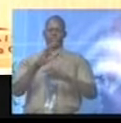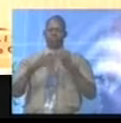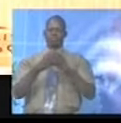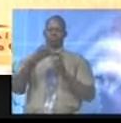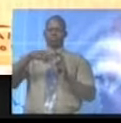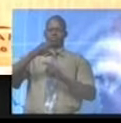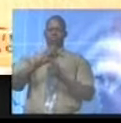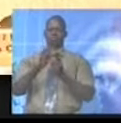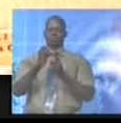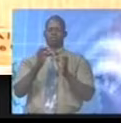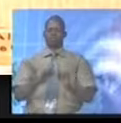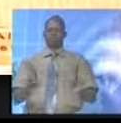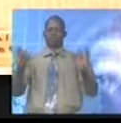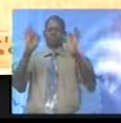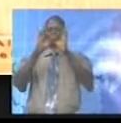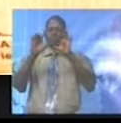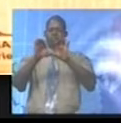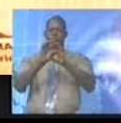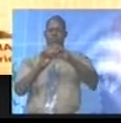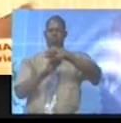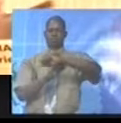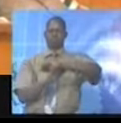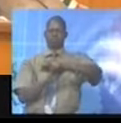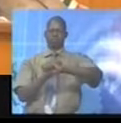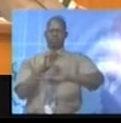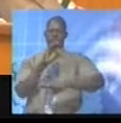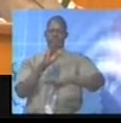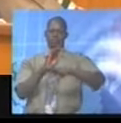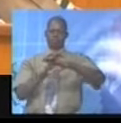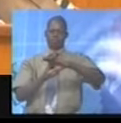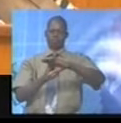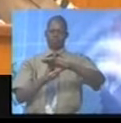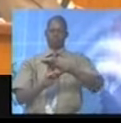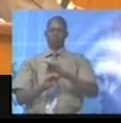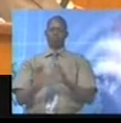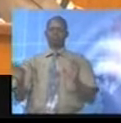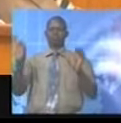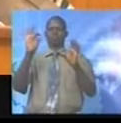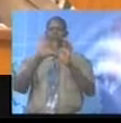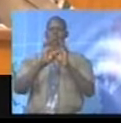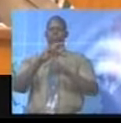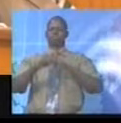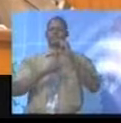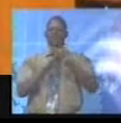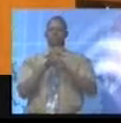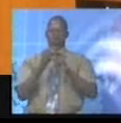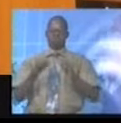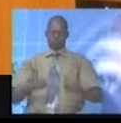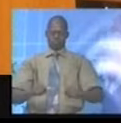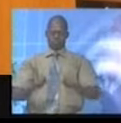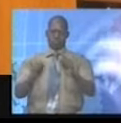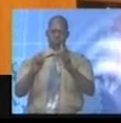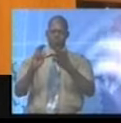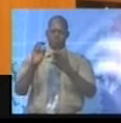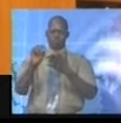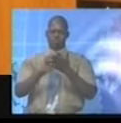est un patrimoine commun qu'il faut protéger et préserver. Les élus nationaux ont poursuivi en saluant l'élaboration